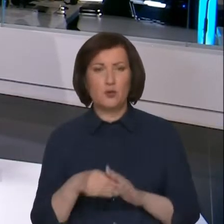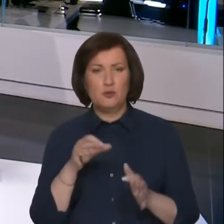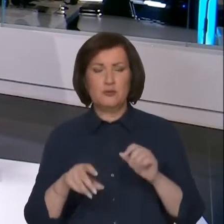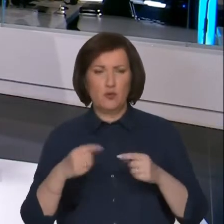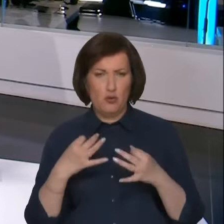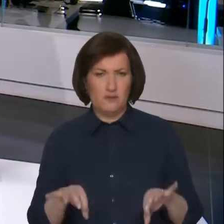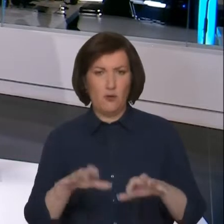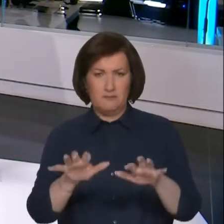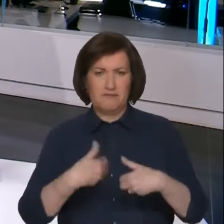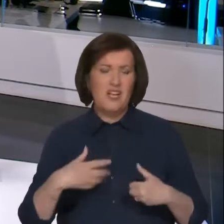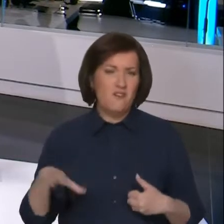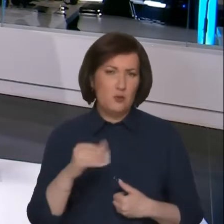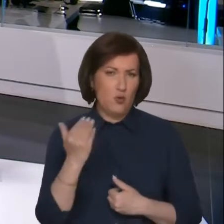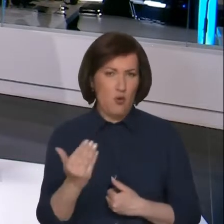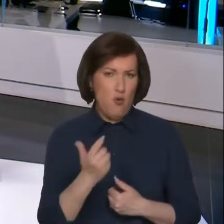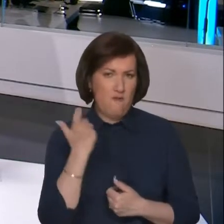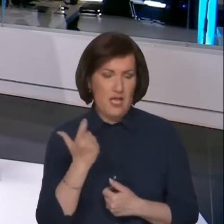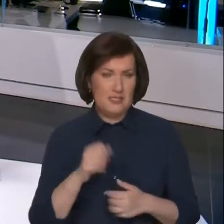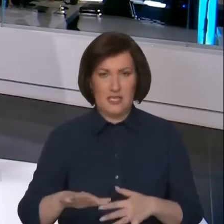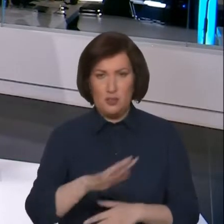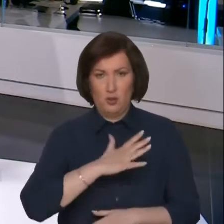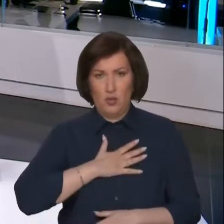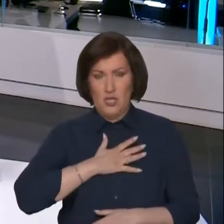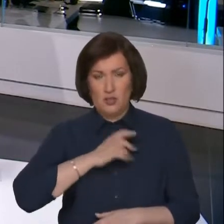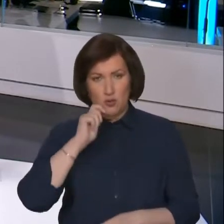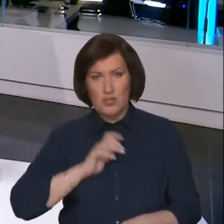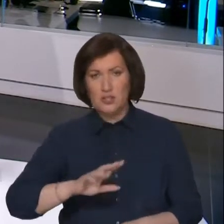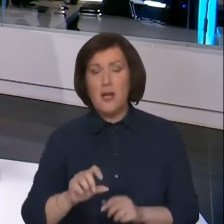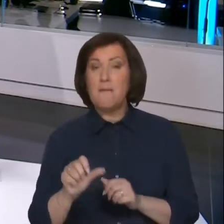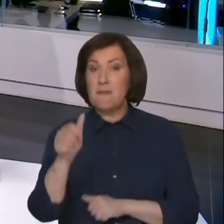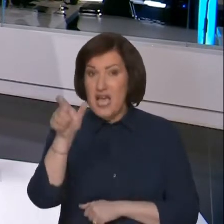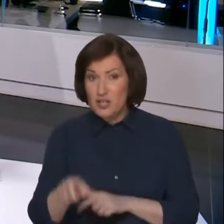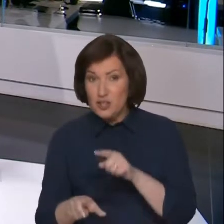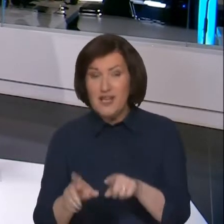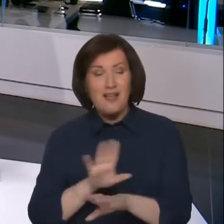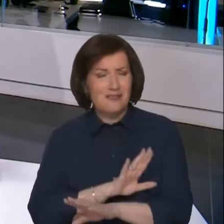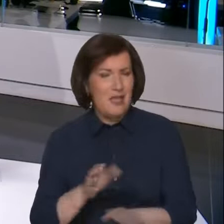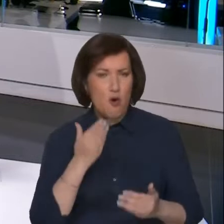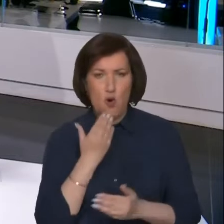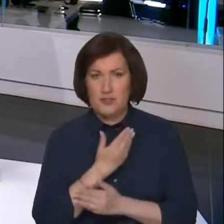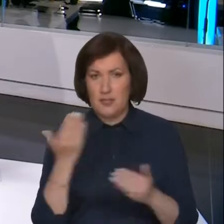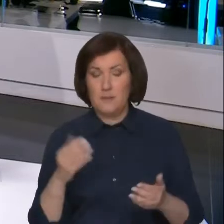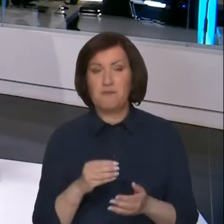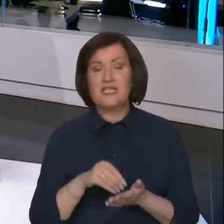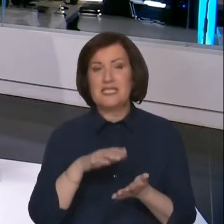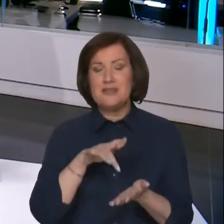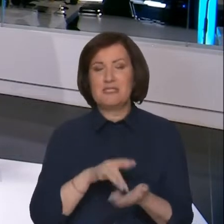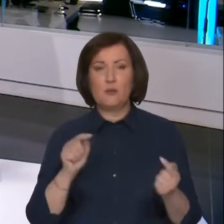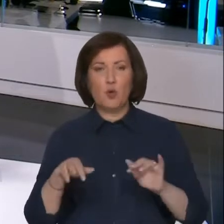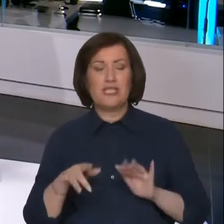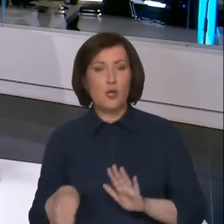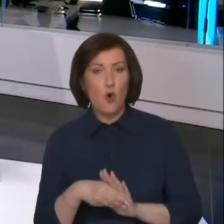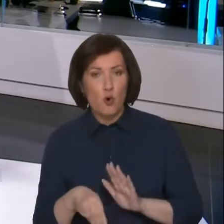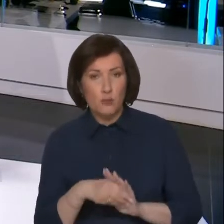конфіскувати усю його власність на території нашої держави. Євтушенко перший, але далеко не останній. За даними Центру протидії